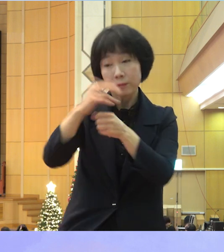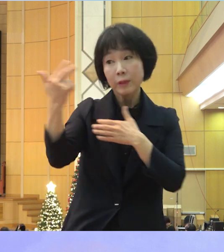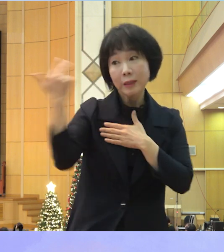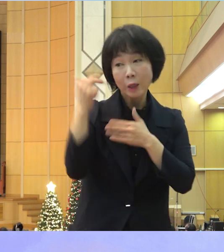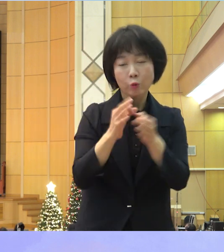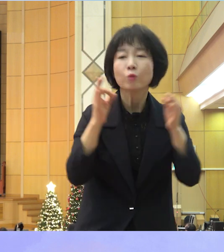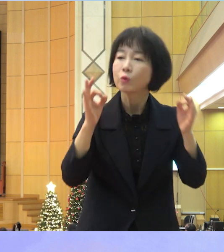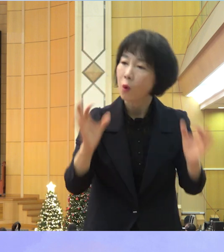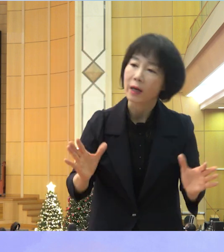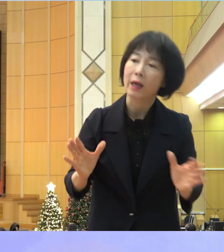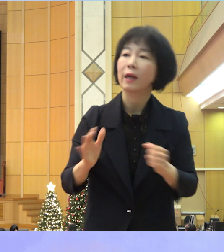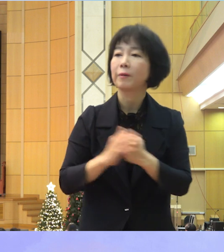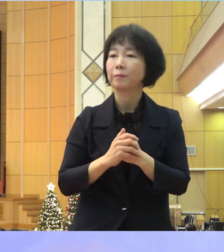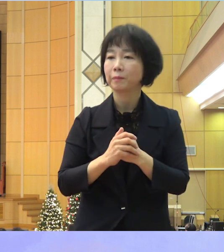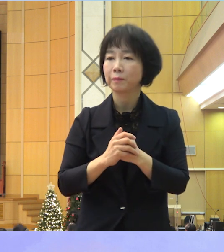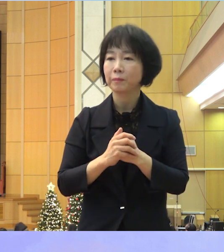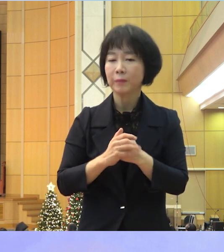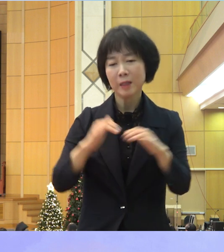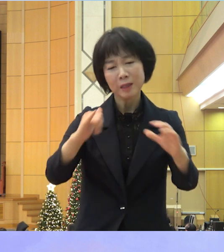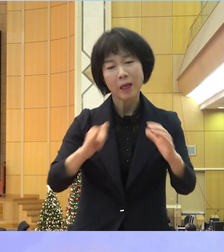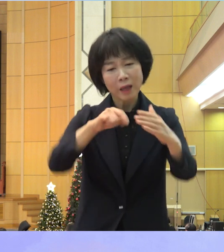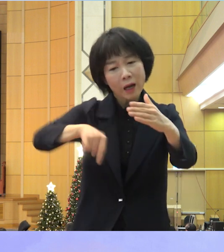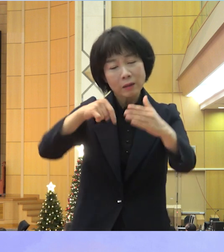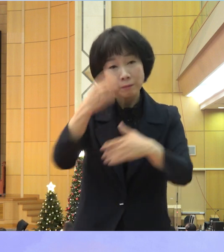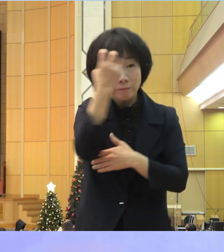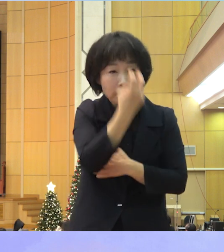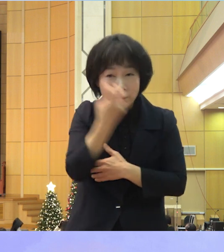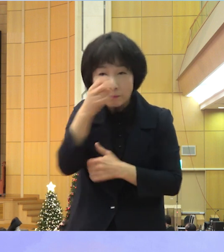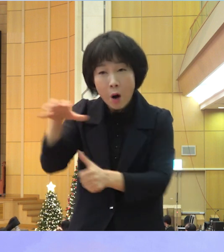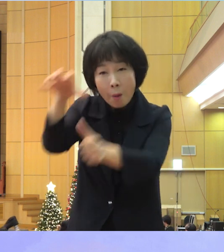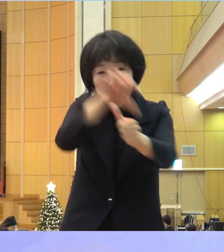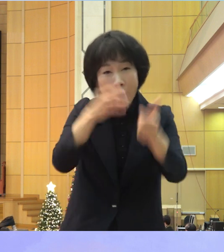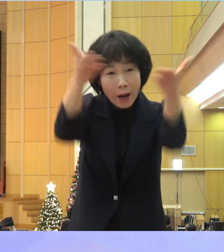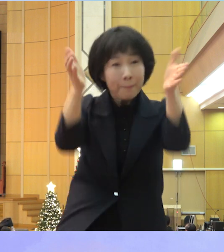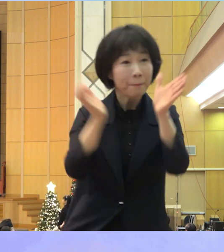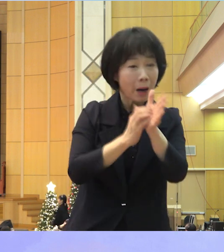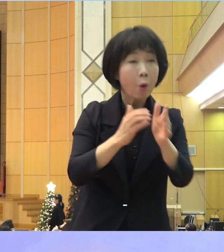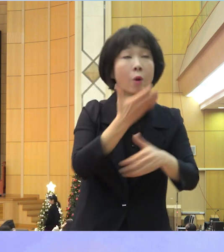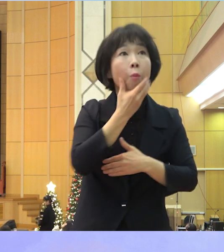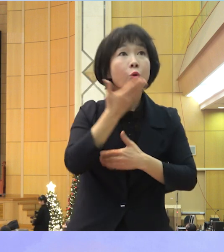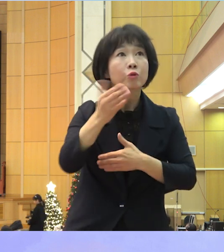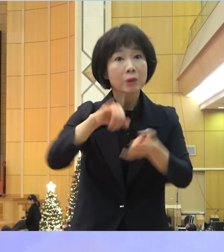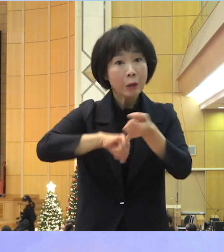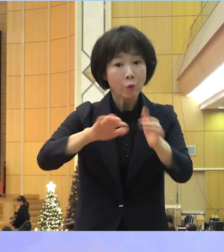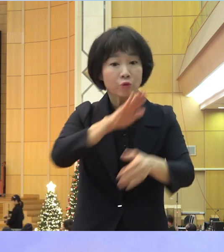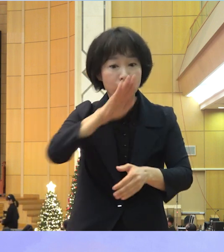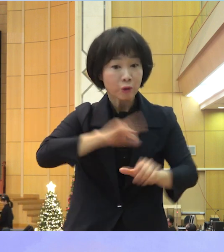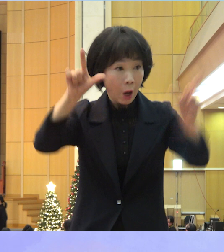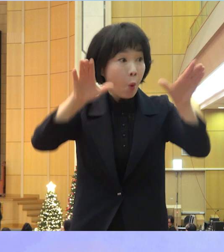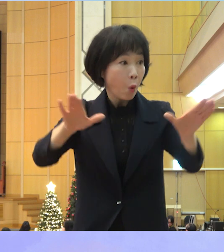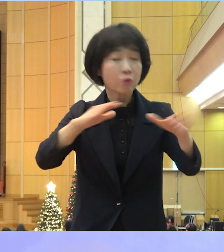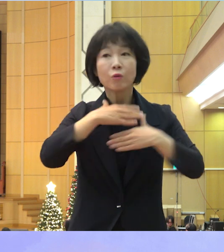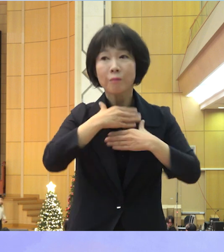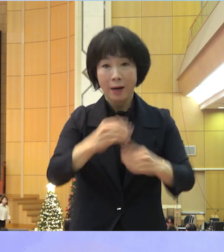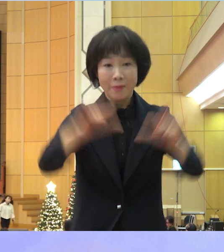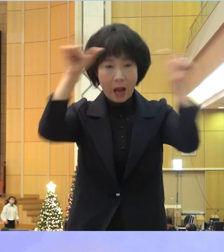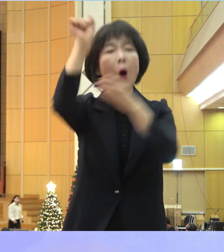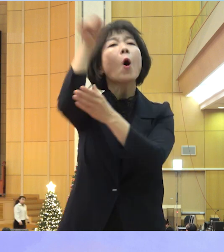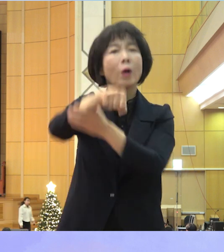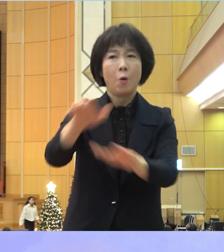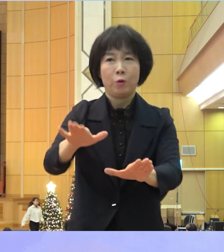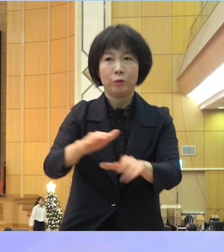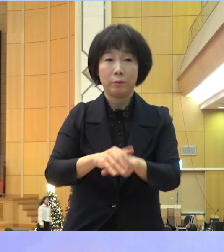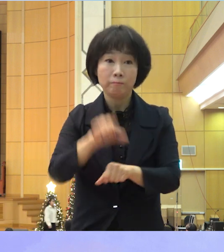사랑하셔서 지나간 한 주간 또한도 세상 가운데서 지켜주셨다가 복주마 약속하신 죄의 날을